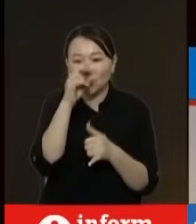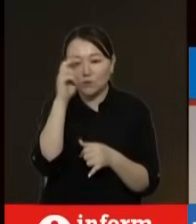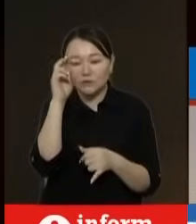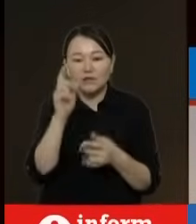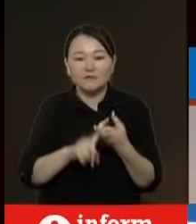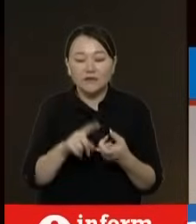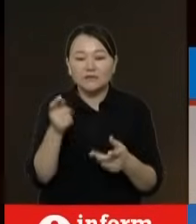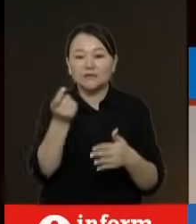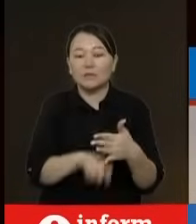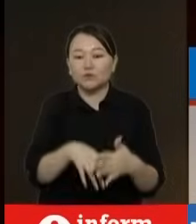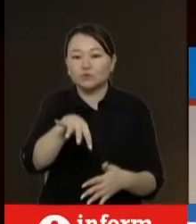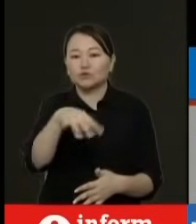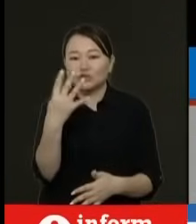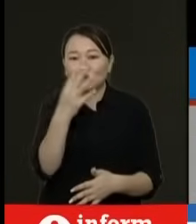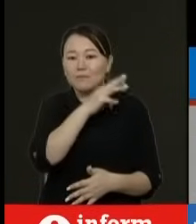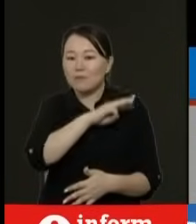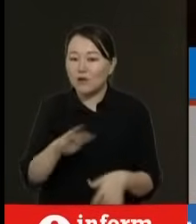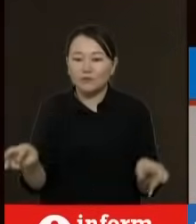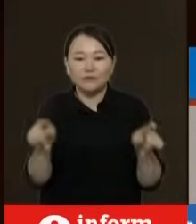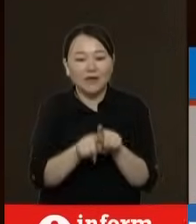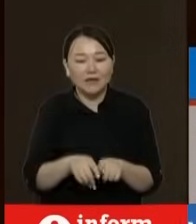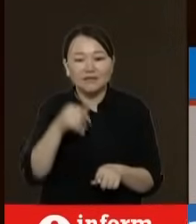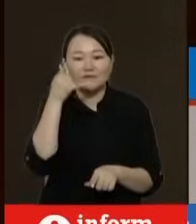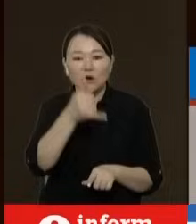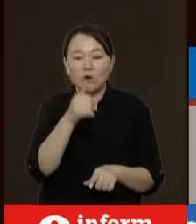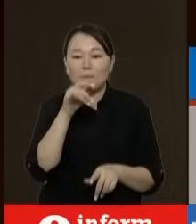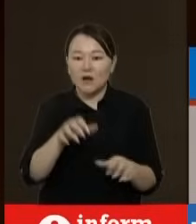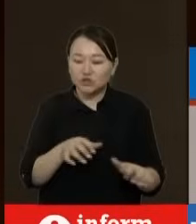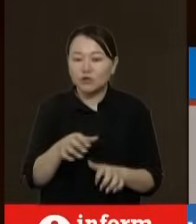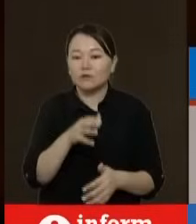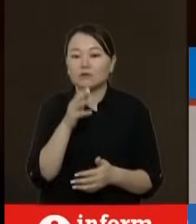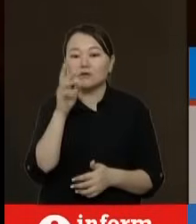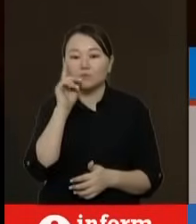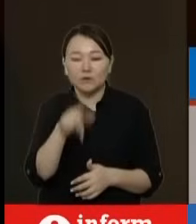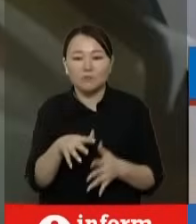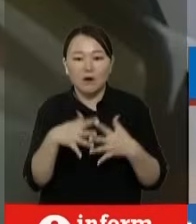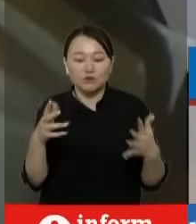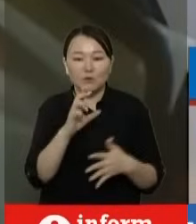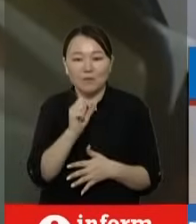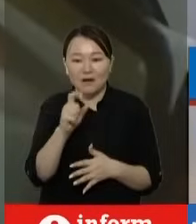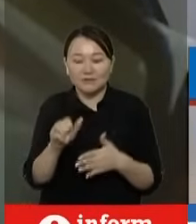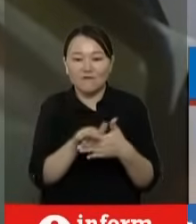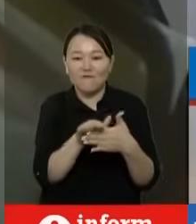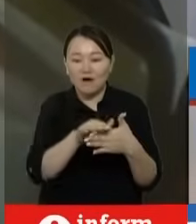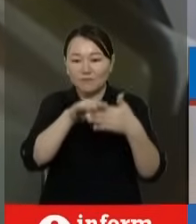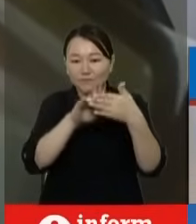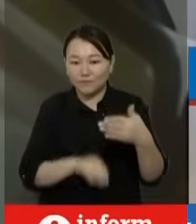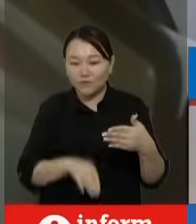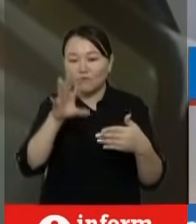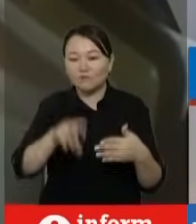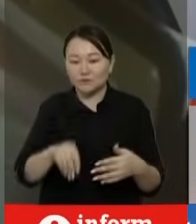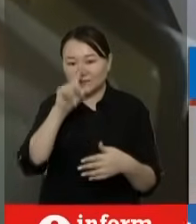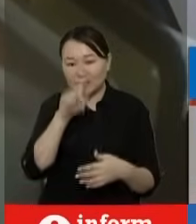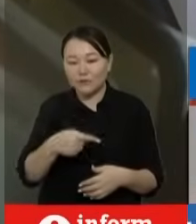связи заблокировали 44 миллиона таких звонков. При этом мошенники владеют обширной базой данных и знают о вас все.